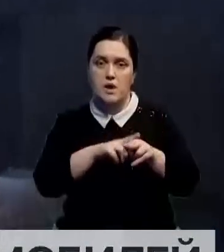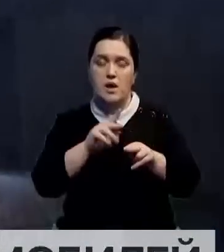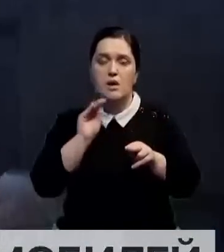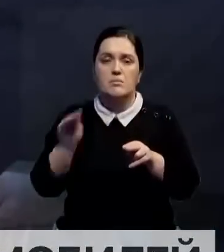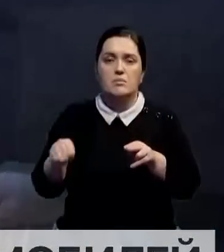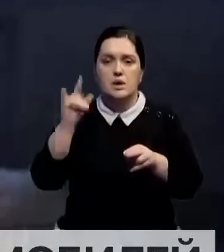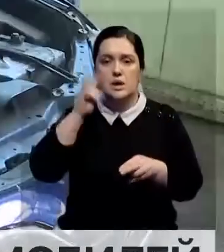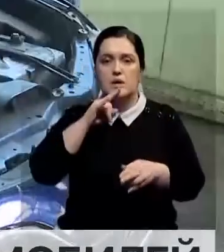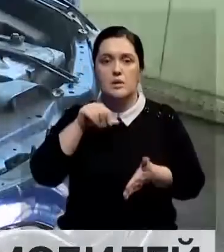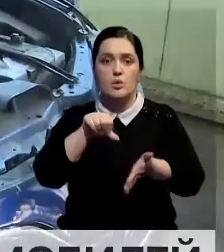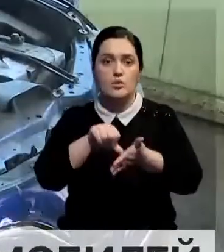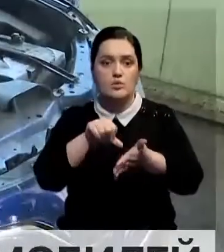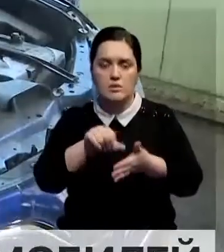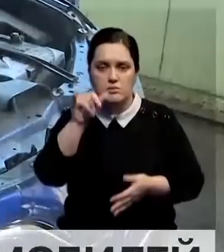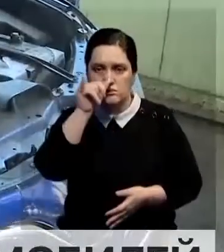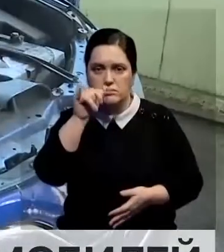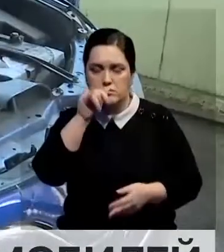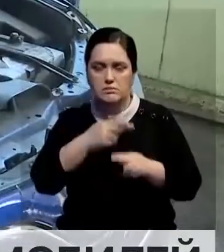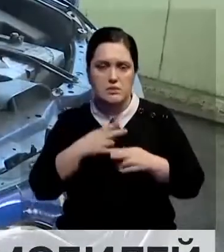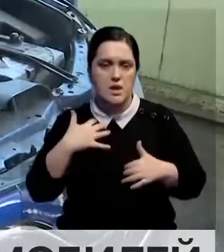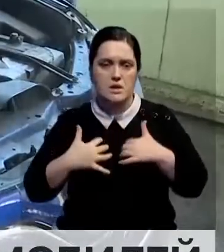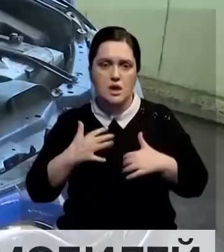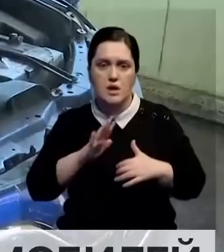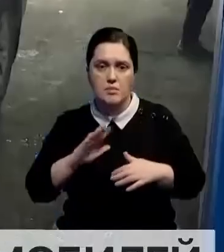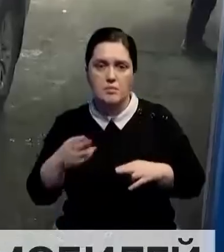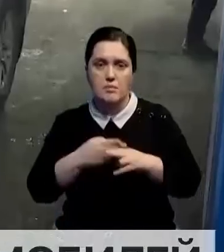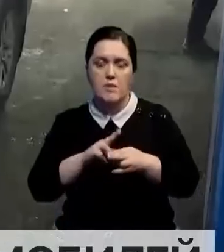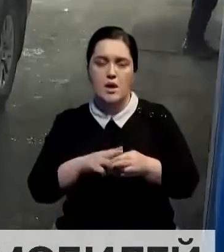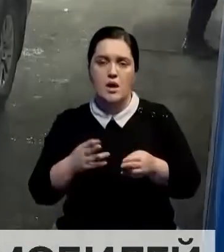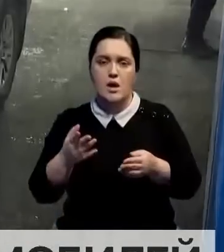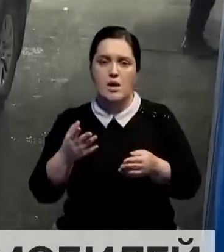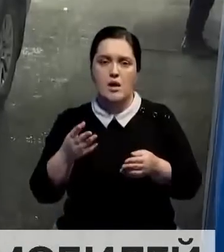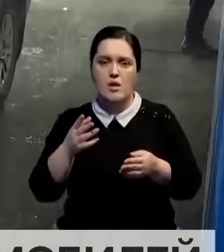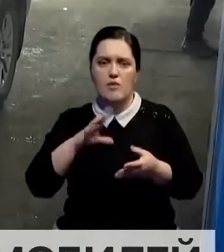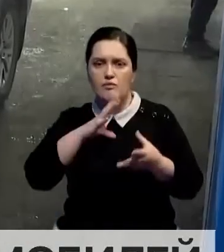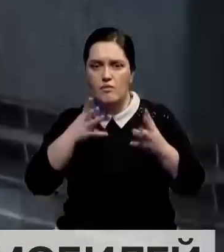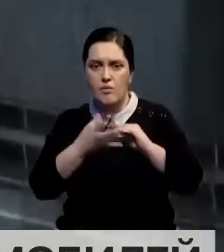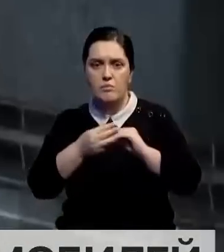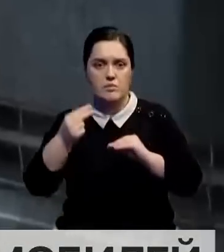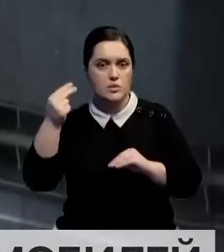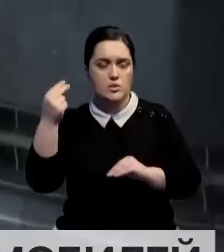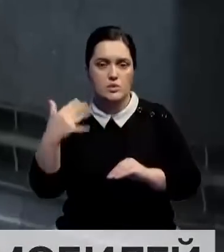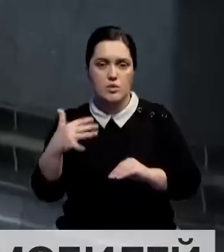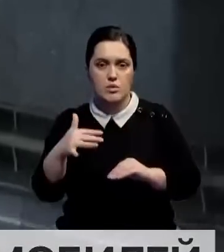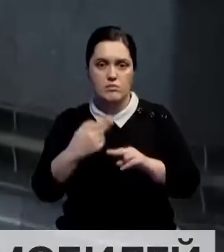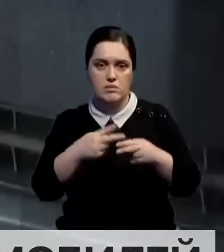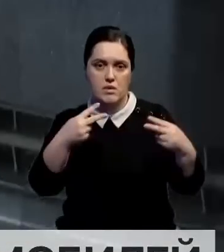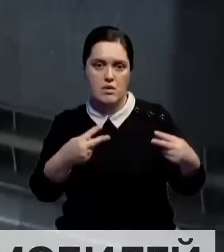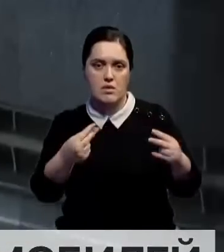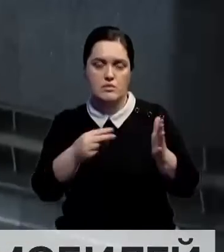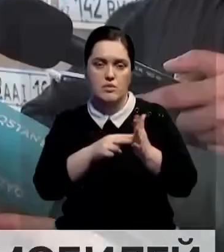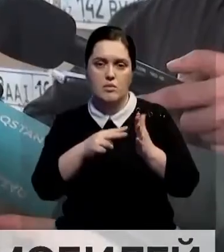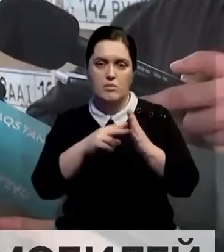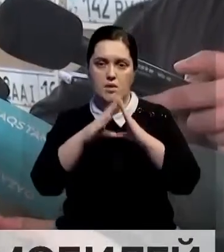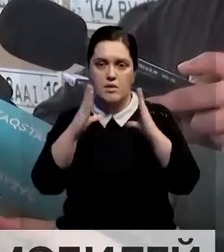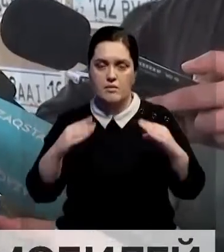на казахстанский учет мужчина не спешил. Регистрация и утильсбор, по его словам, обходится в сумму, почти равную стоимости